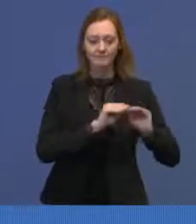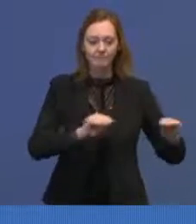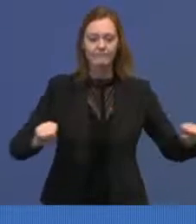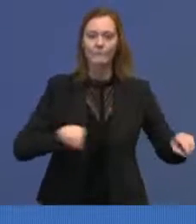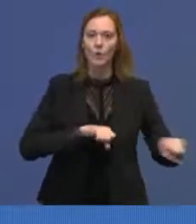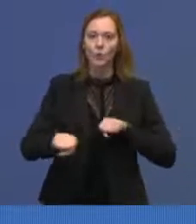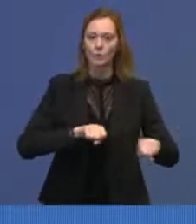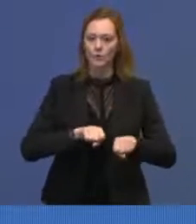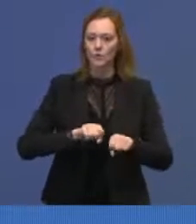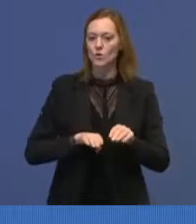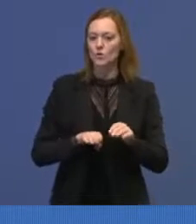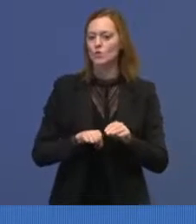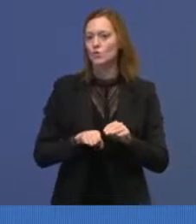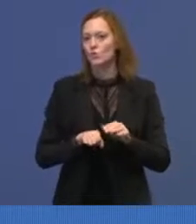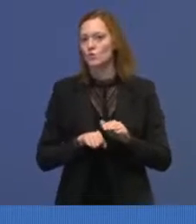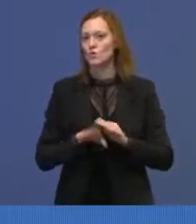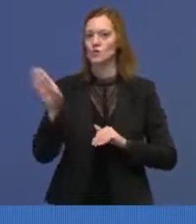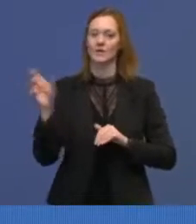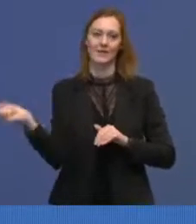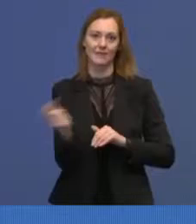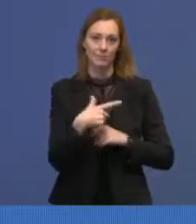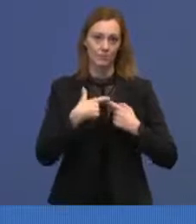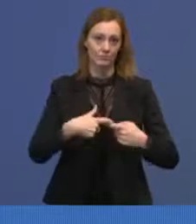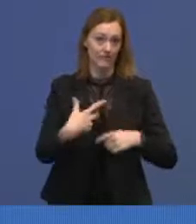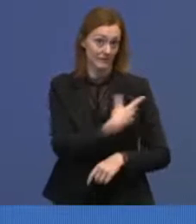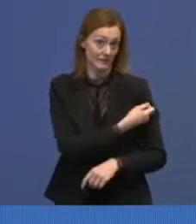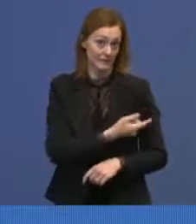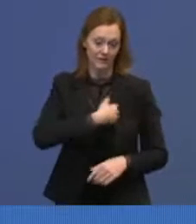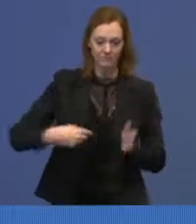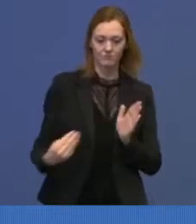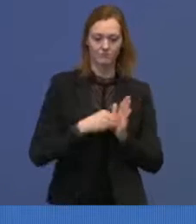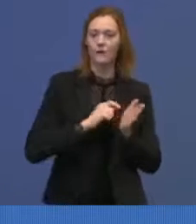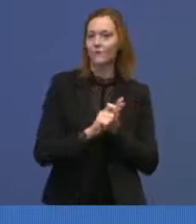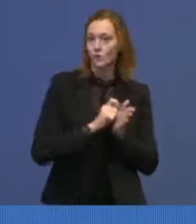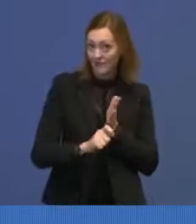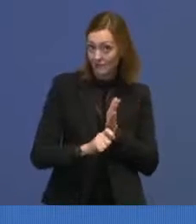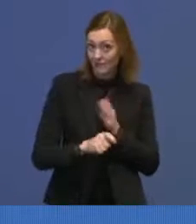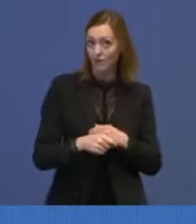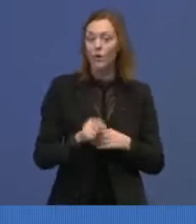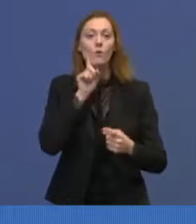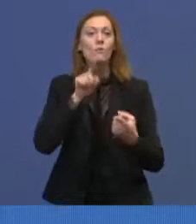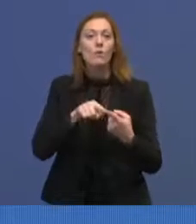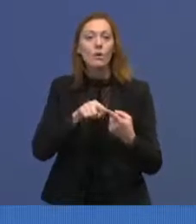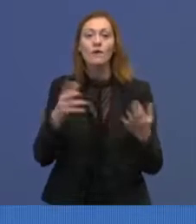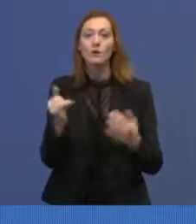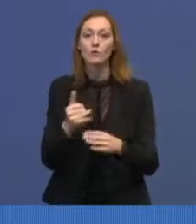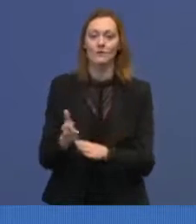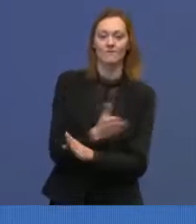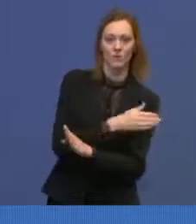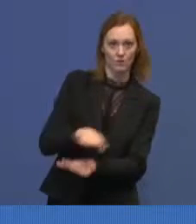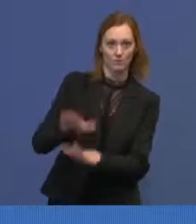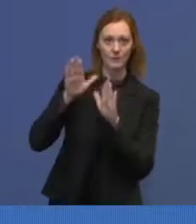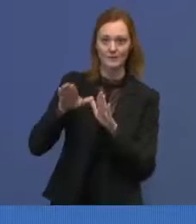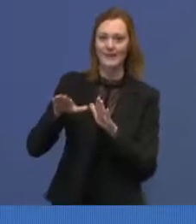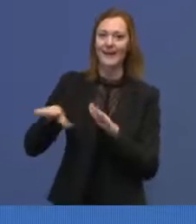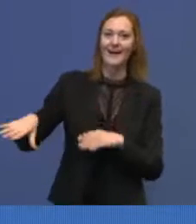inay dardargeliyaan hawsha talaalista. arrintan xeer nidaamyo ayaanu ku soo saari doonaa. yoolku waa in booskaha ka hor dhammaan dadka 18 sano ka